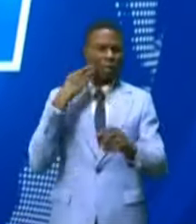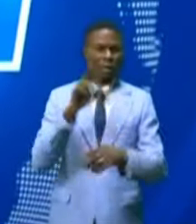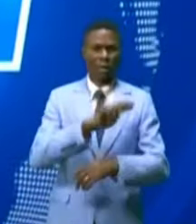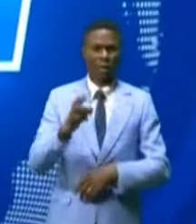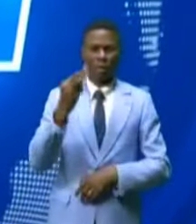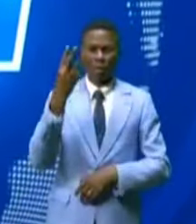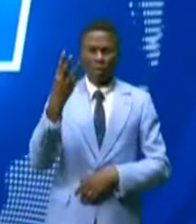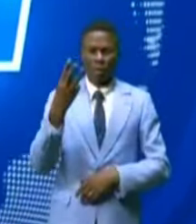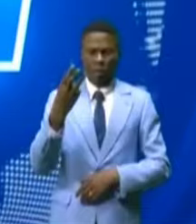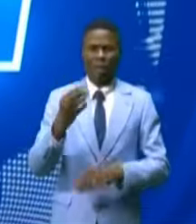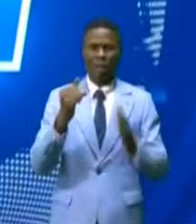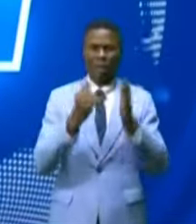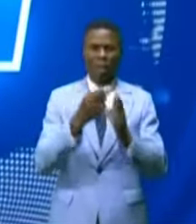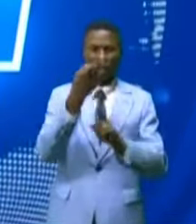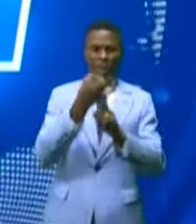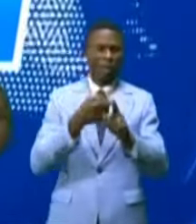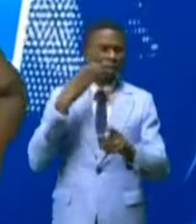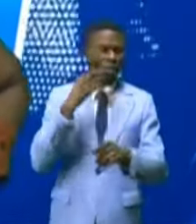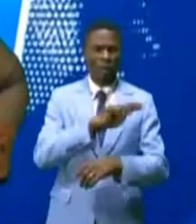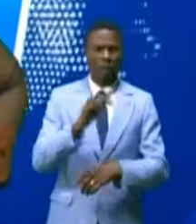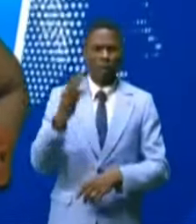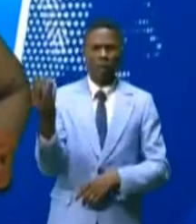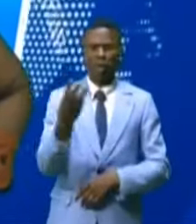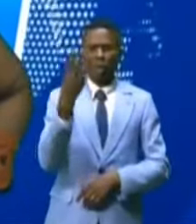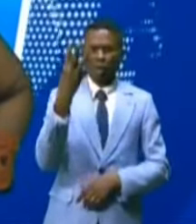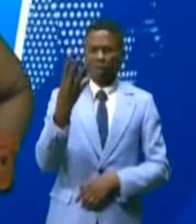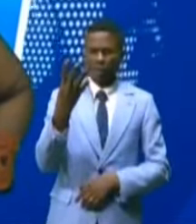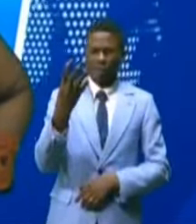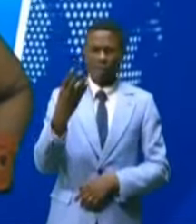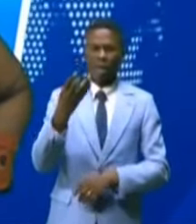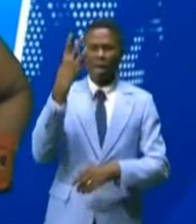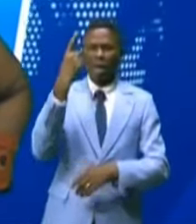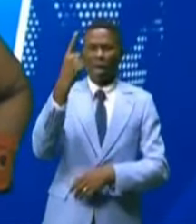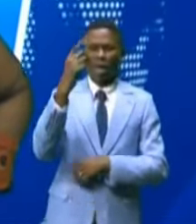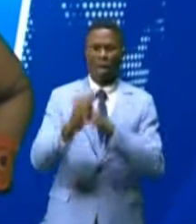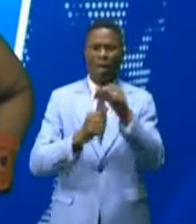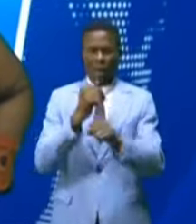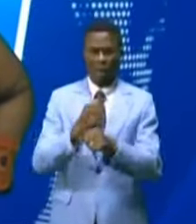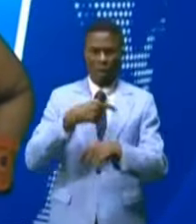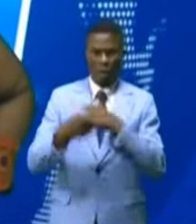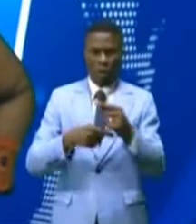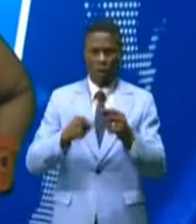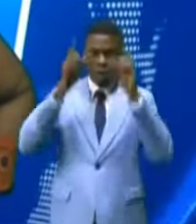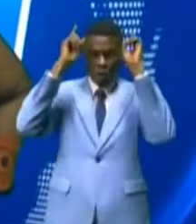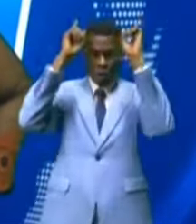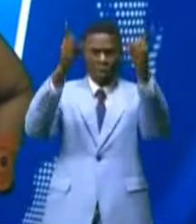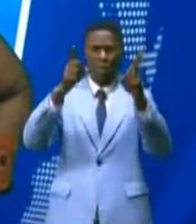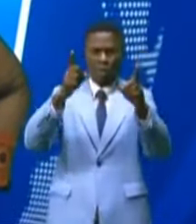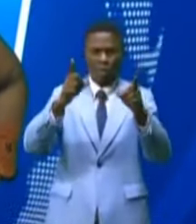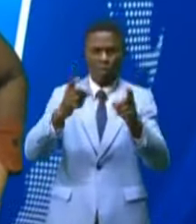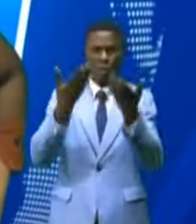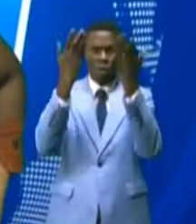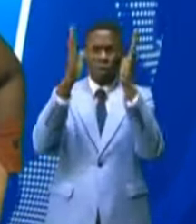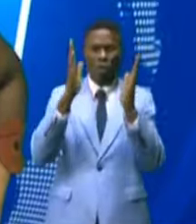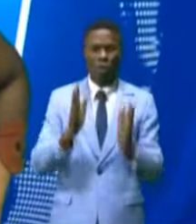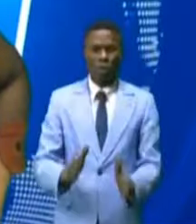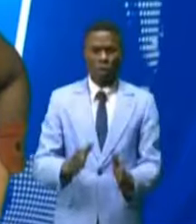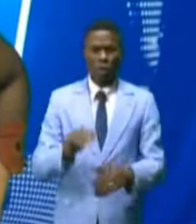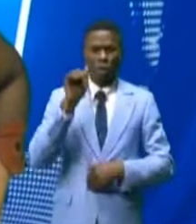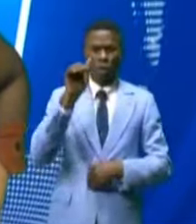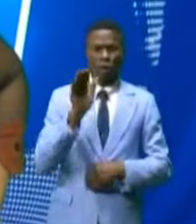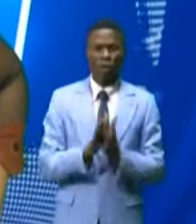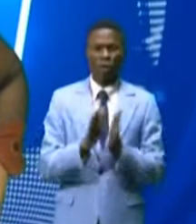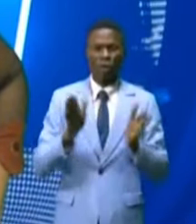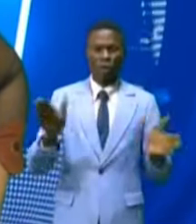6 mars 2024, cela fait exactement une année depuis la mise en circulation de bus Transacadémia. Eh bien, le directeur général